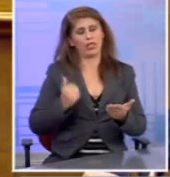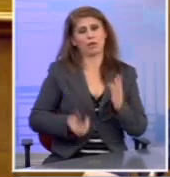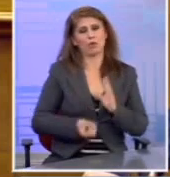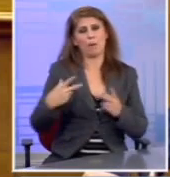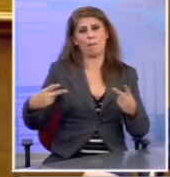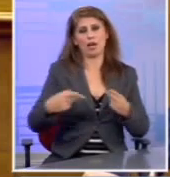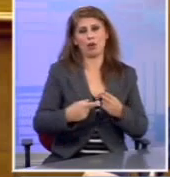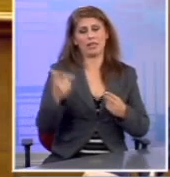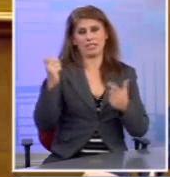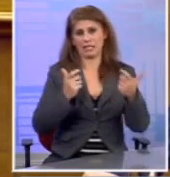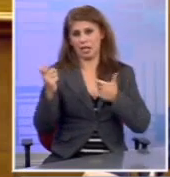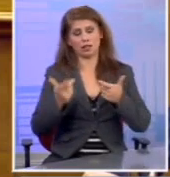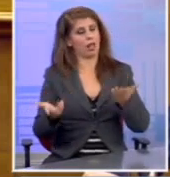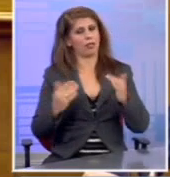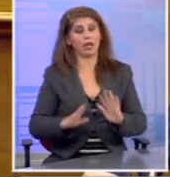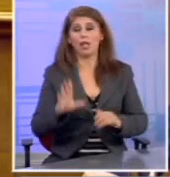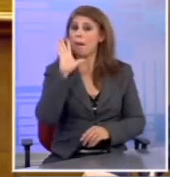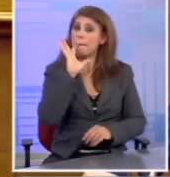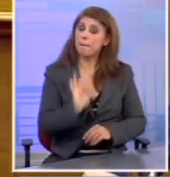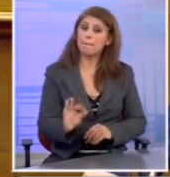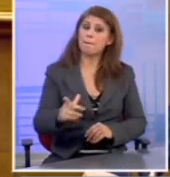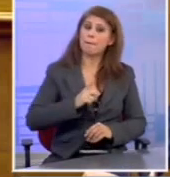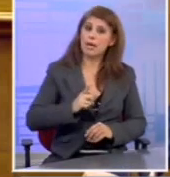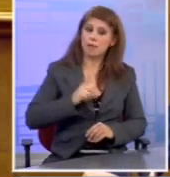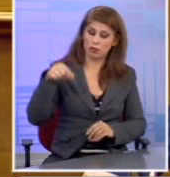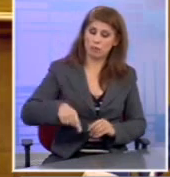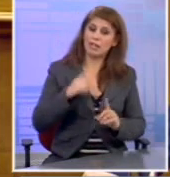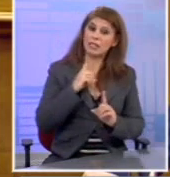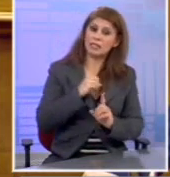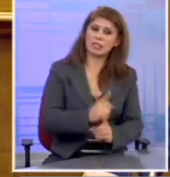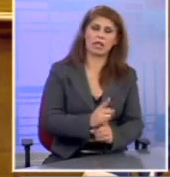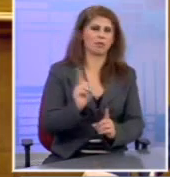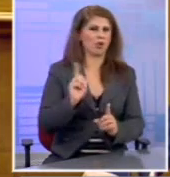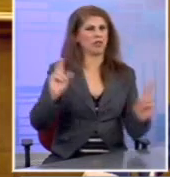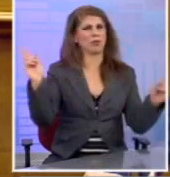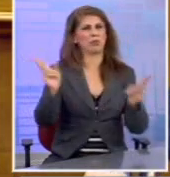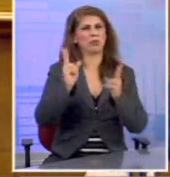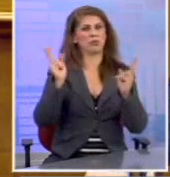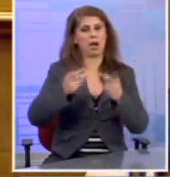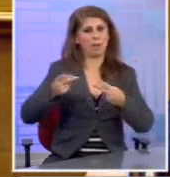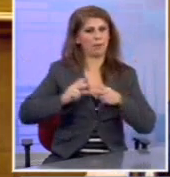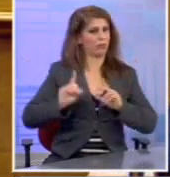συντάξεων. Και ειλικρινά περιμένω σήμερα συγκεκριμένες, όχι αόριστες απαντήσεις.